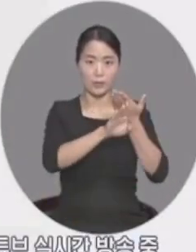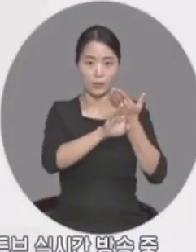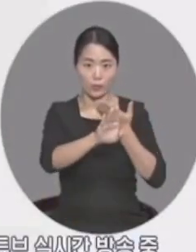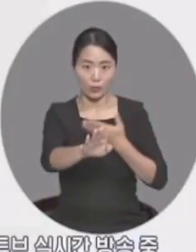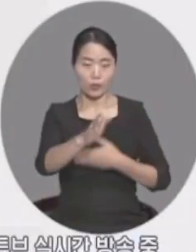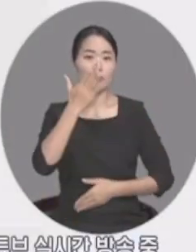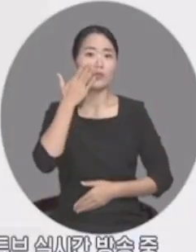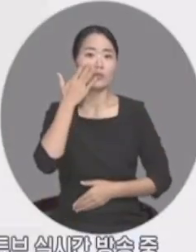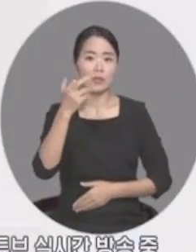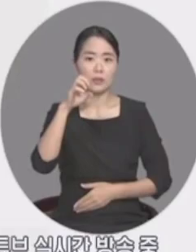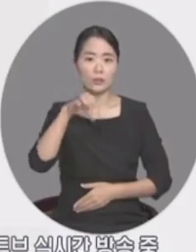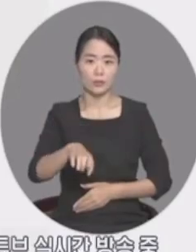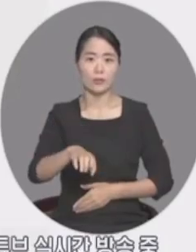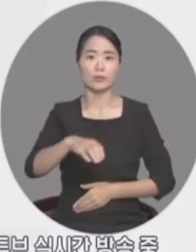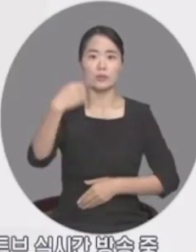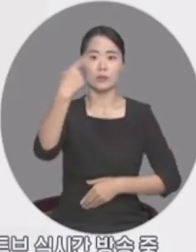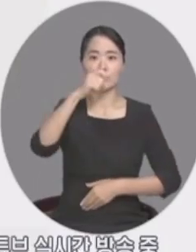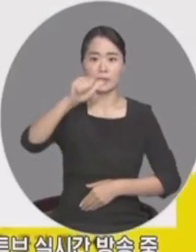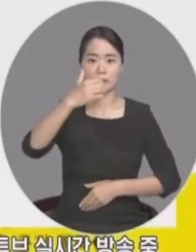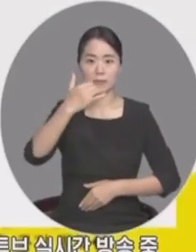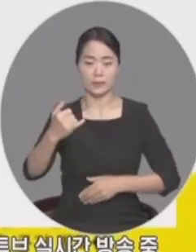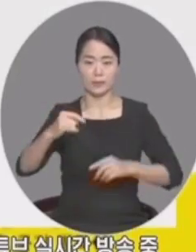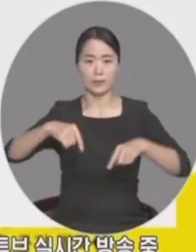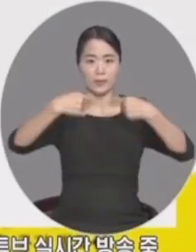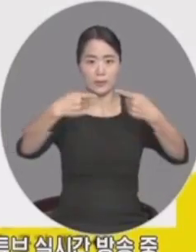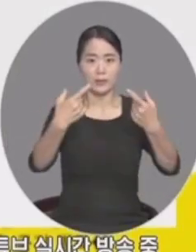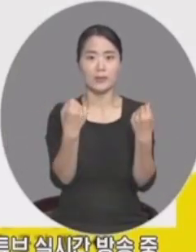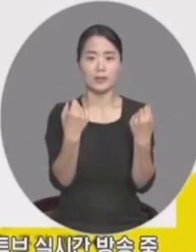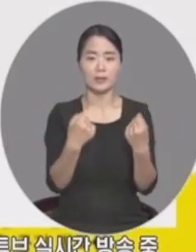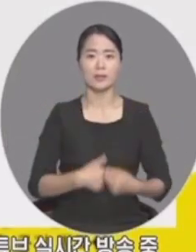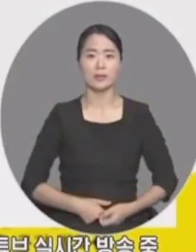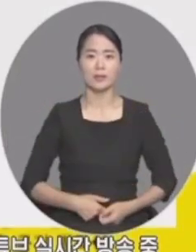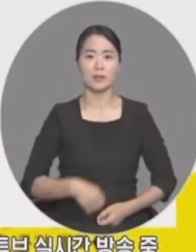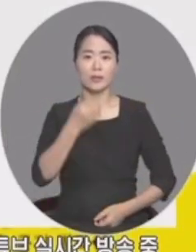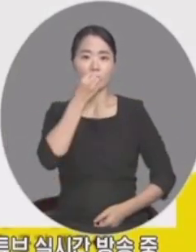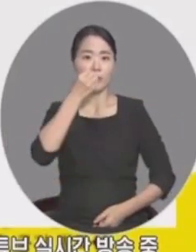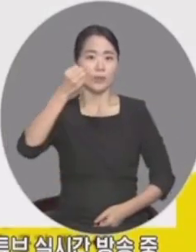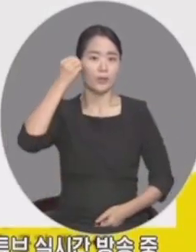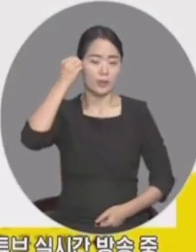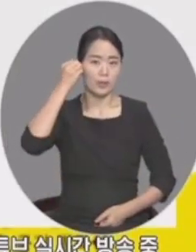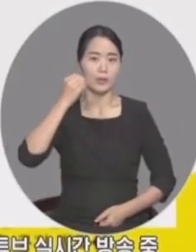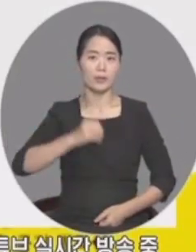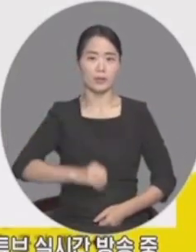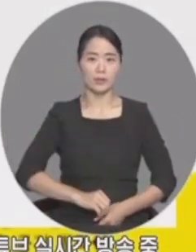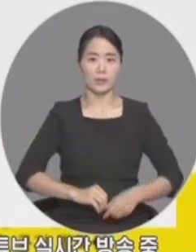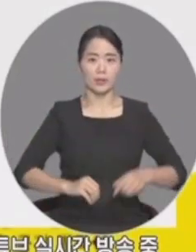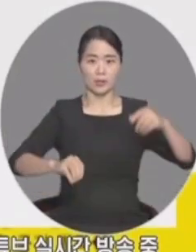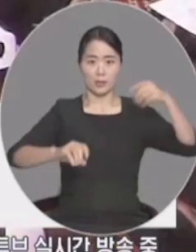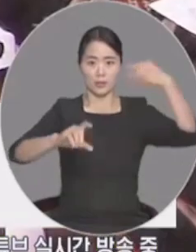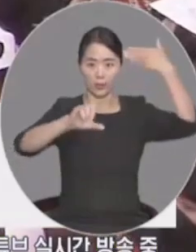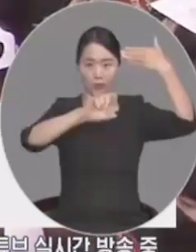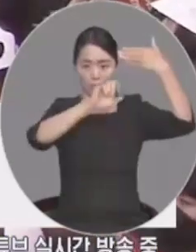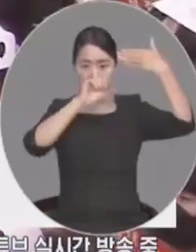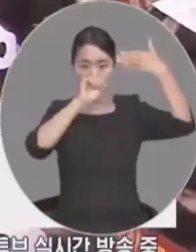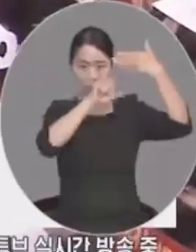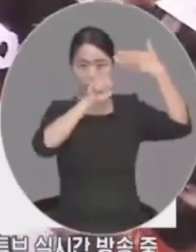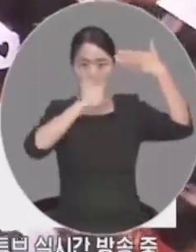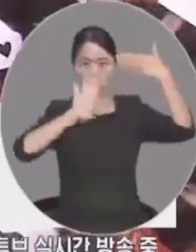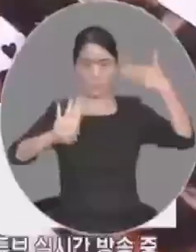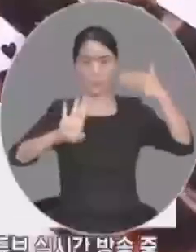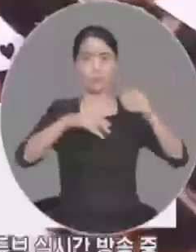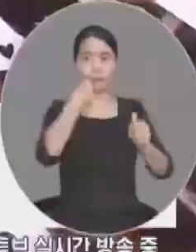명이 동참할 것으로 보입니다 온라인 커뮤니티의 94 공교육 멈춤의 날 동참서명 인원을